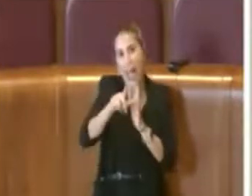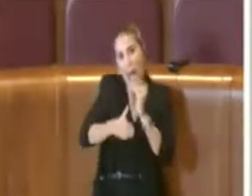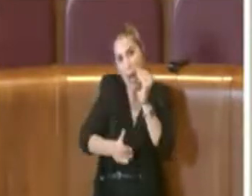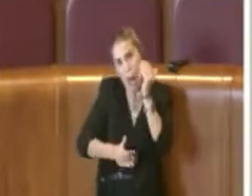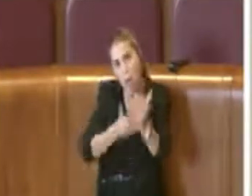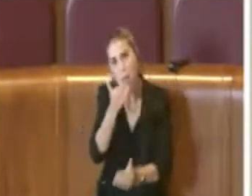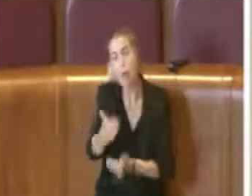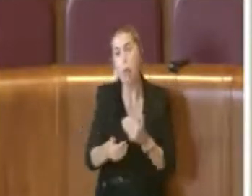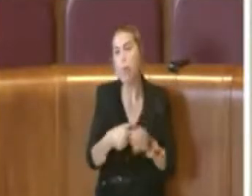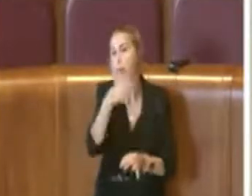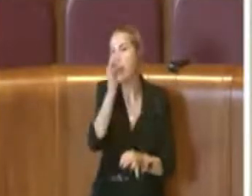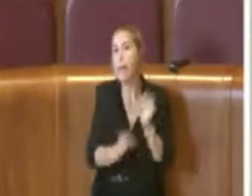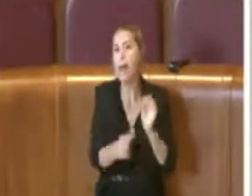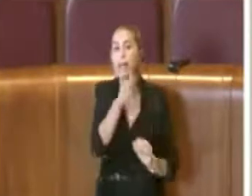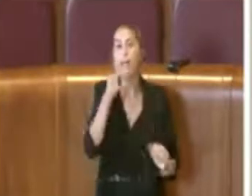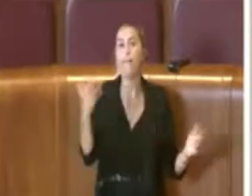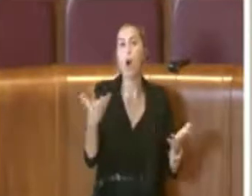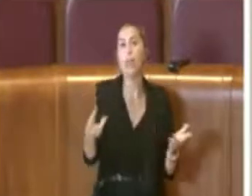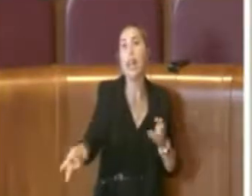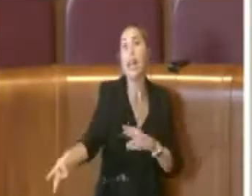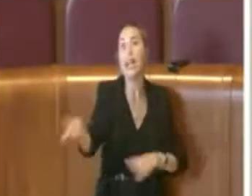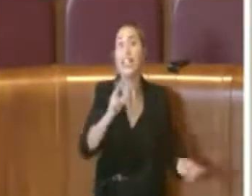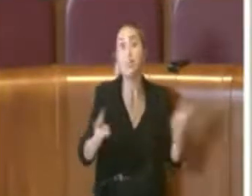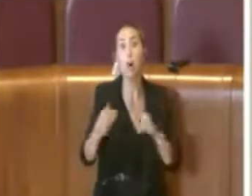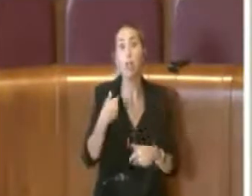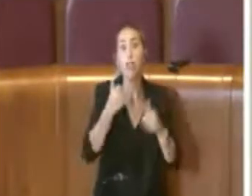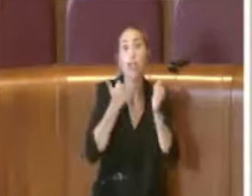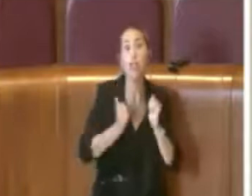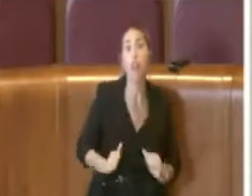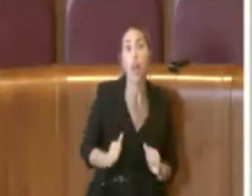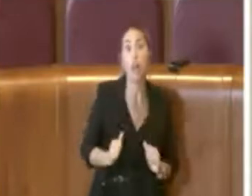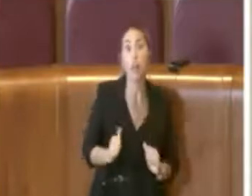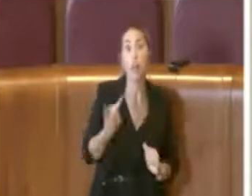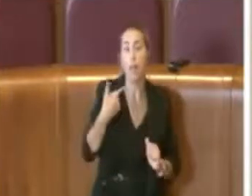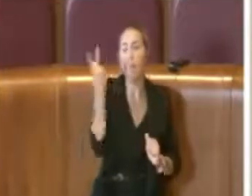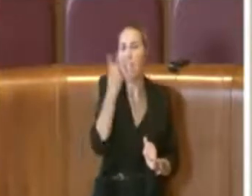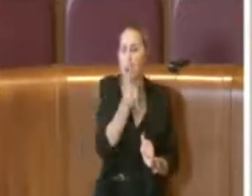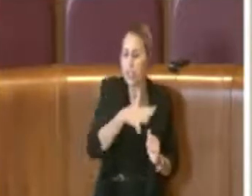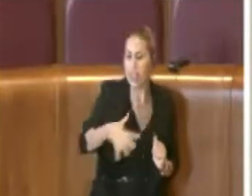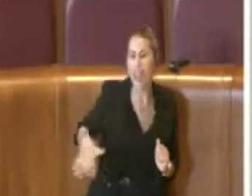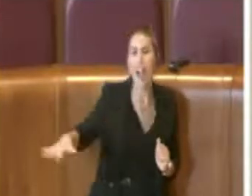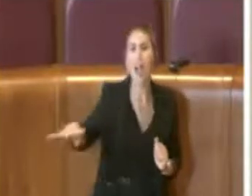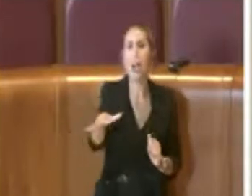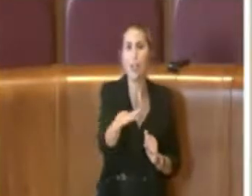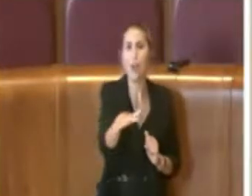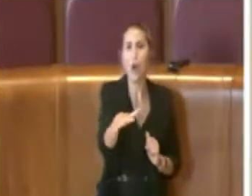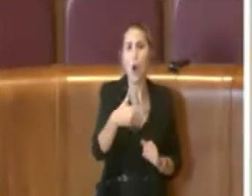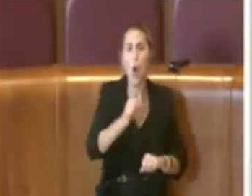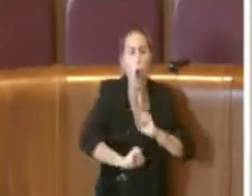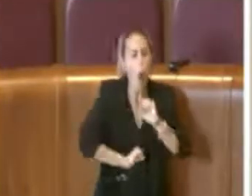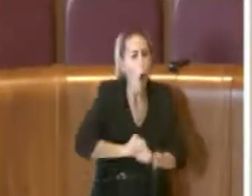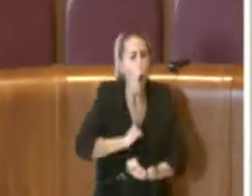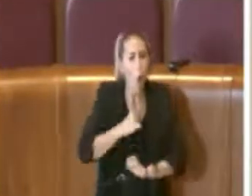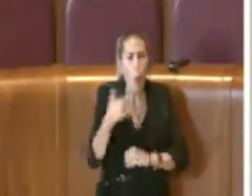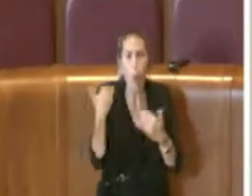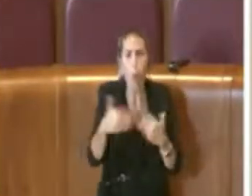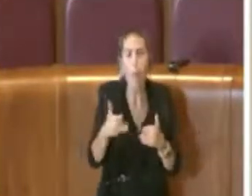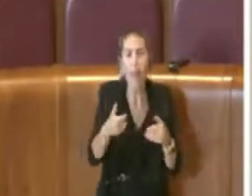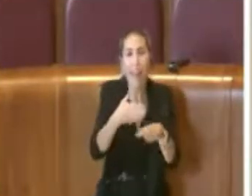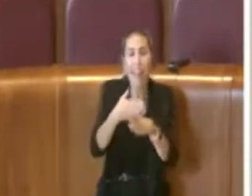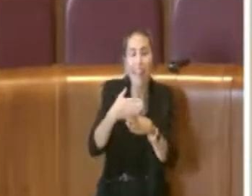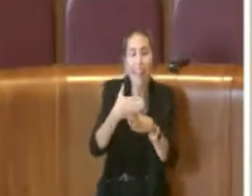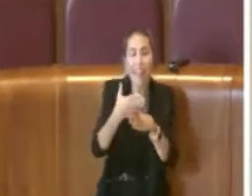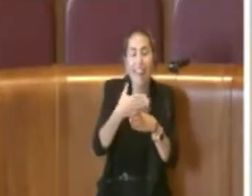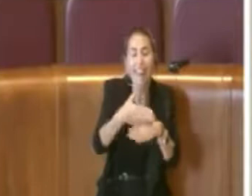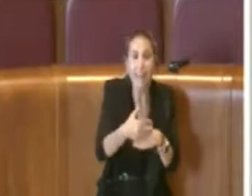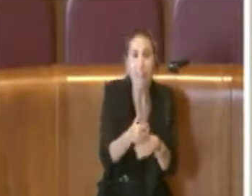nell'immediato bisognava comunque dare una risposta a dei cittadini di un territorio che stavano soffrendo per una divisione